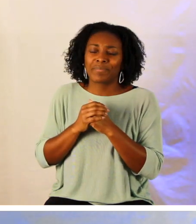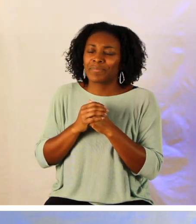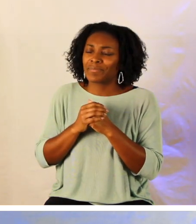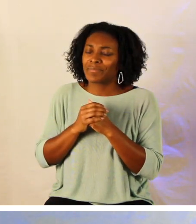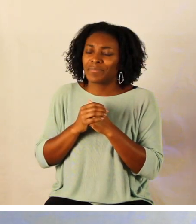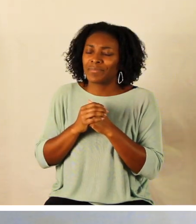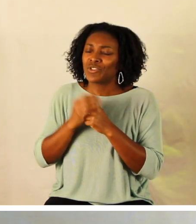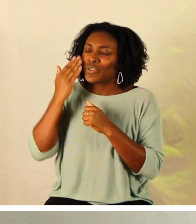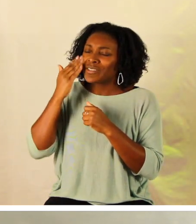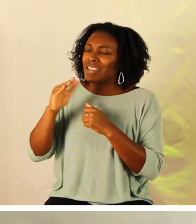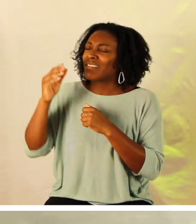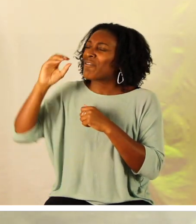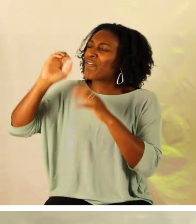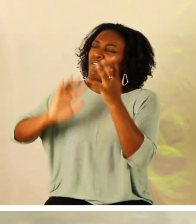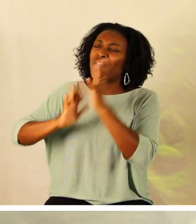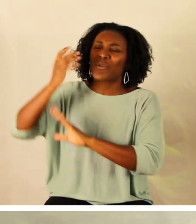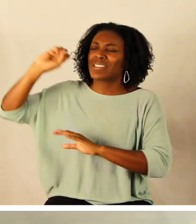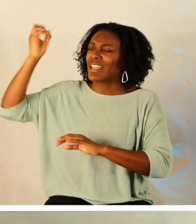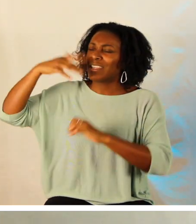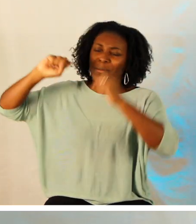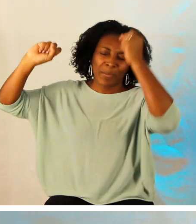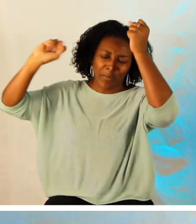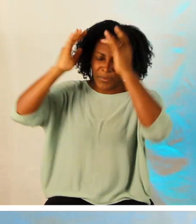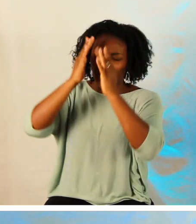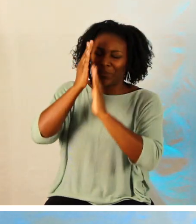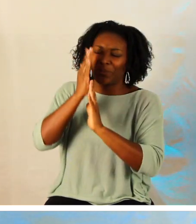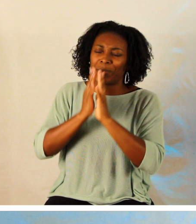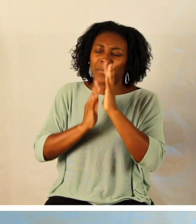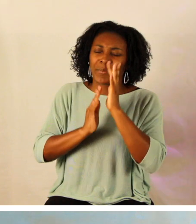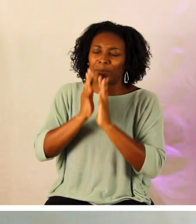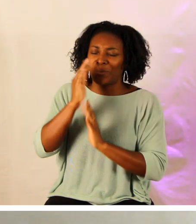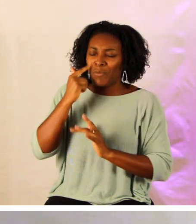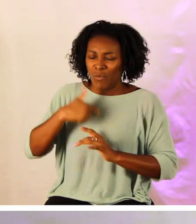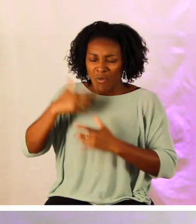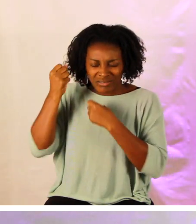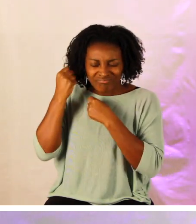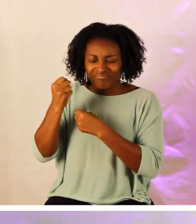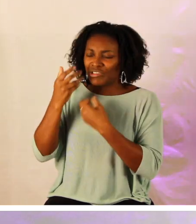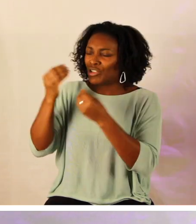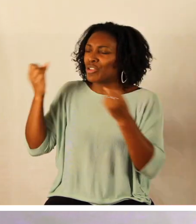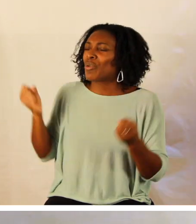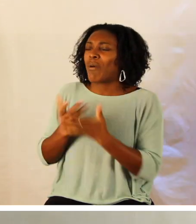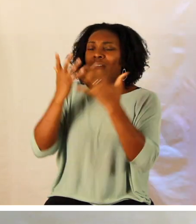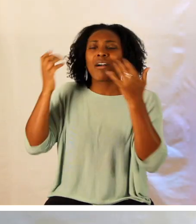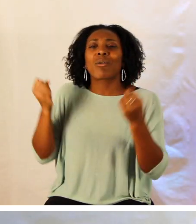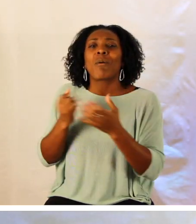dimension-là, tu enverras le feu du Saint-Esprit sur ma vie pour que je tienne ferme et que je te glorifie en